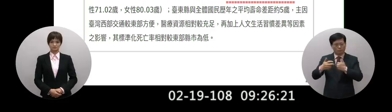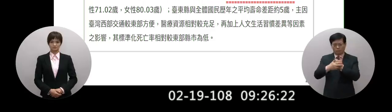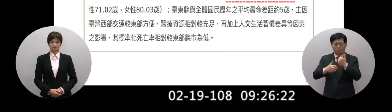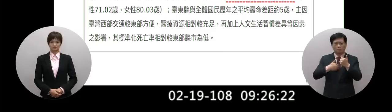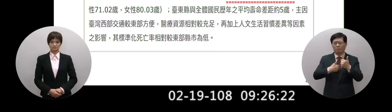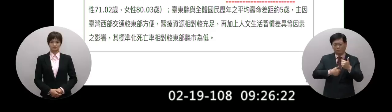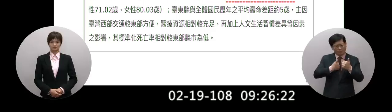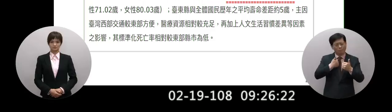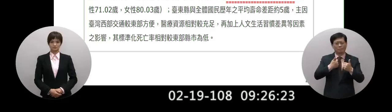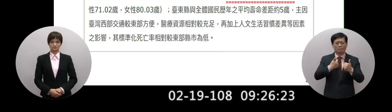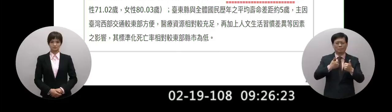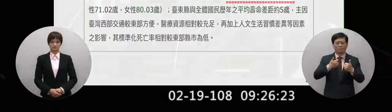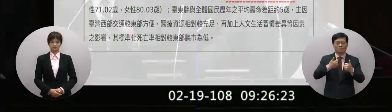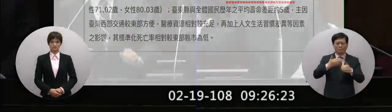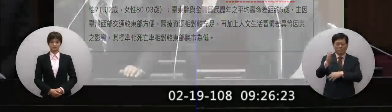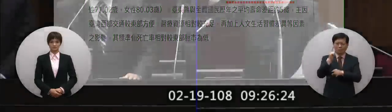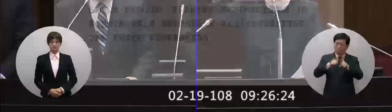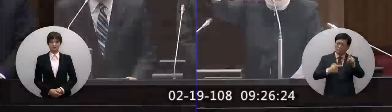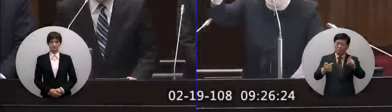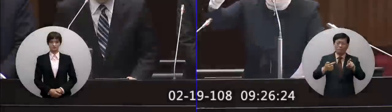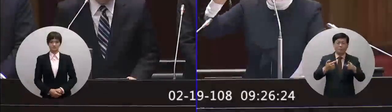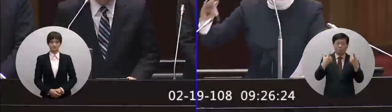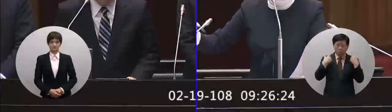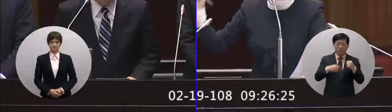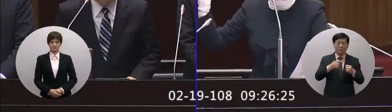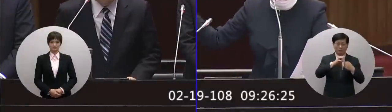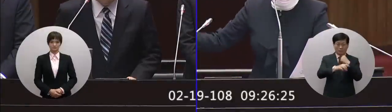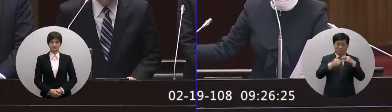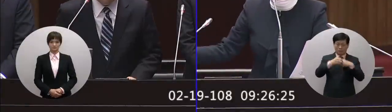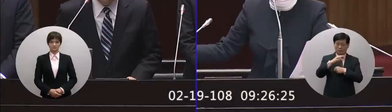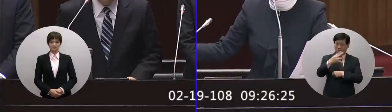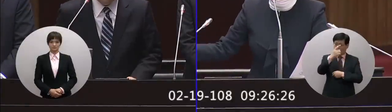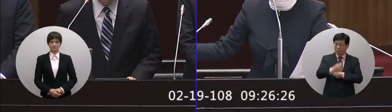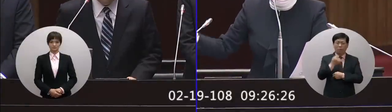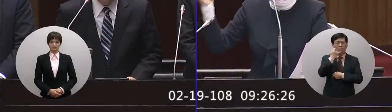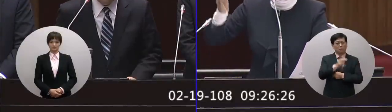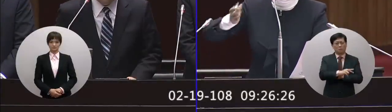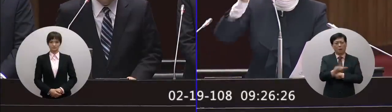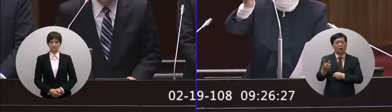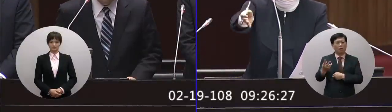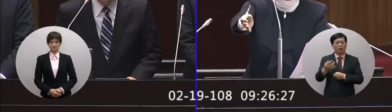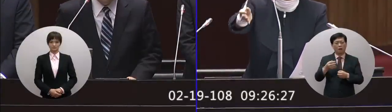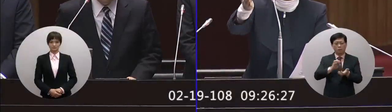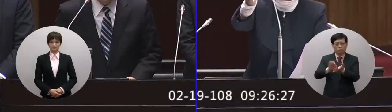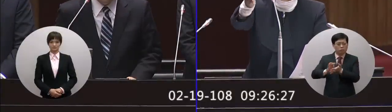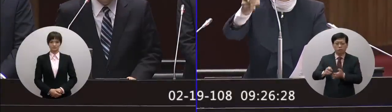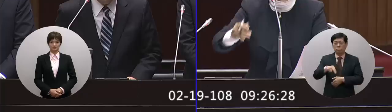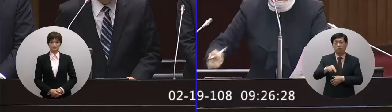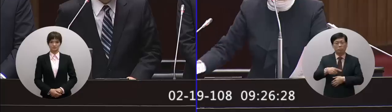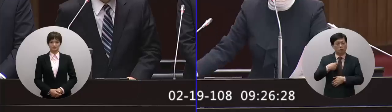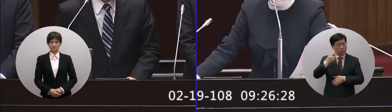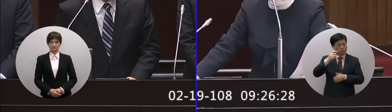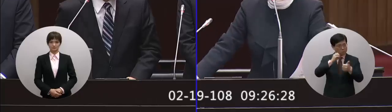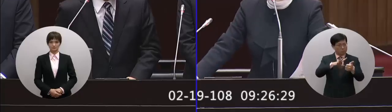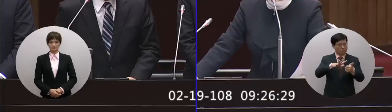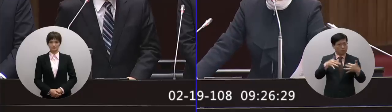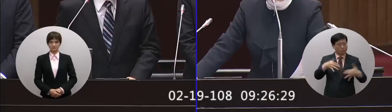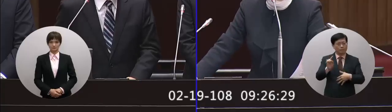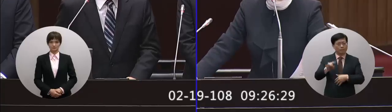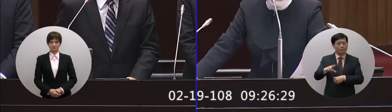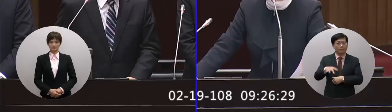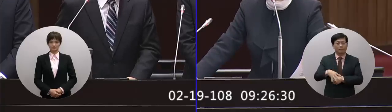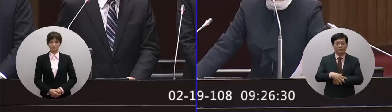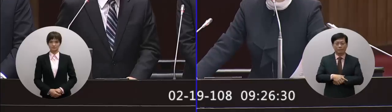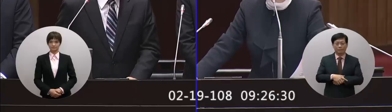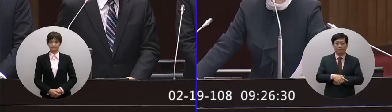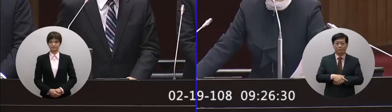准。院长，花东基金不是有400亿可以来改善这些困境吗？现在我就要告诉你问题在哪里。花东